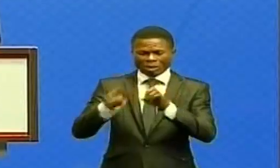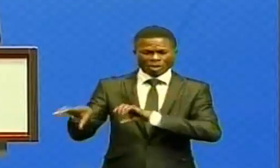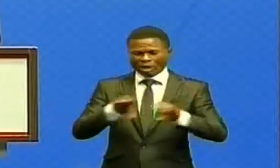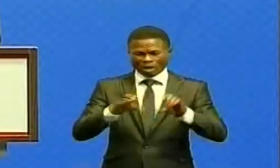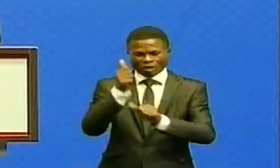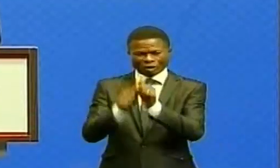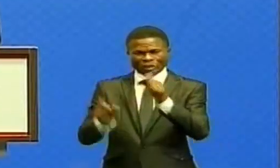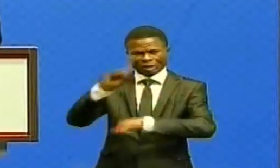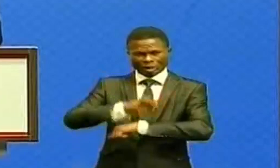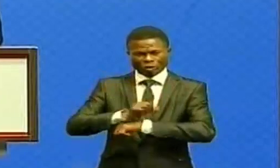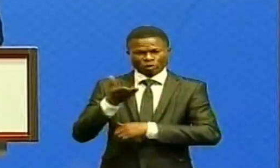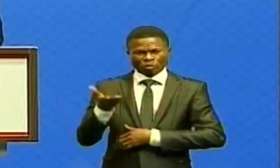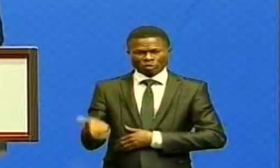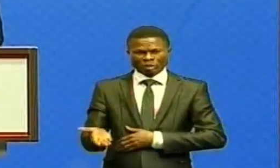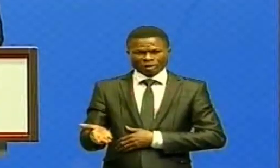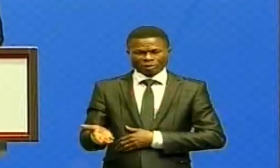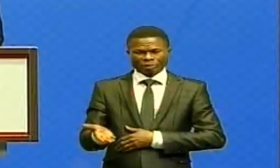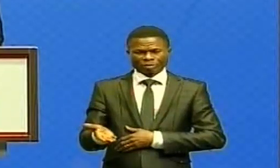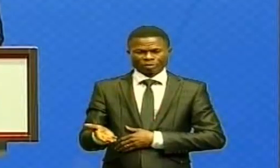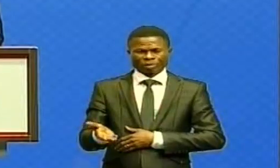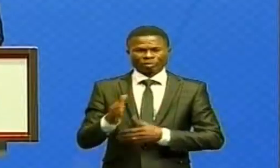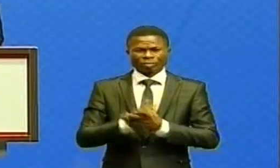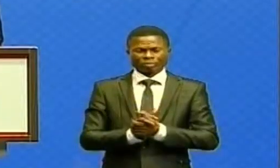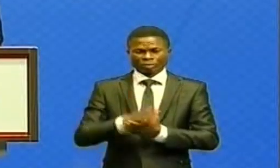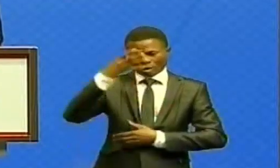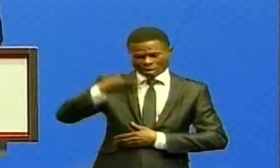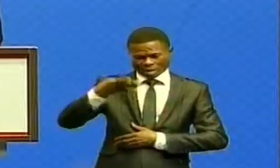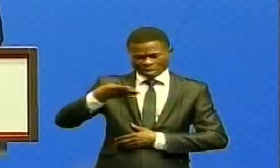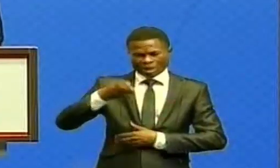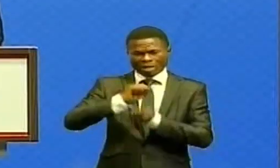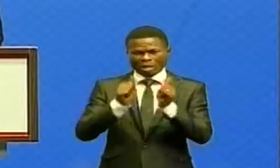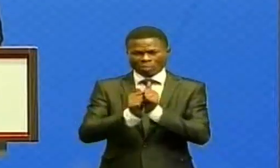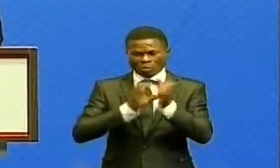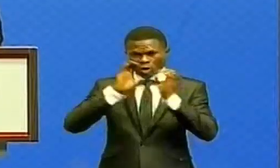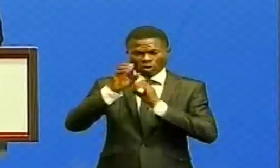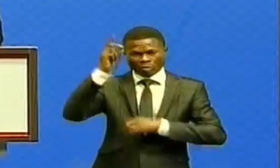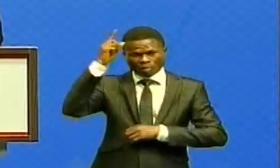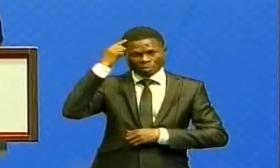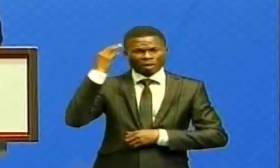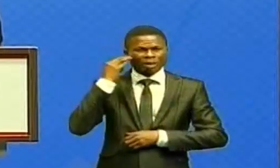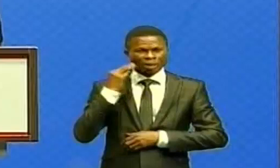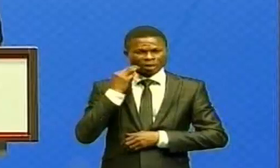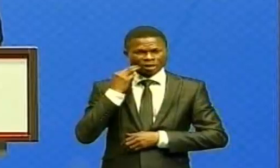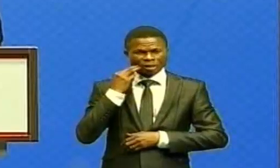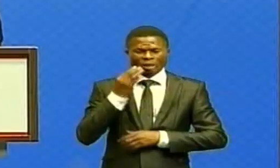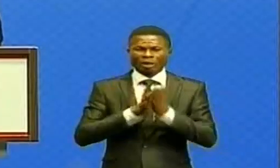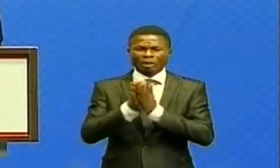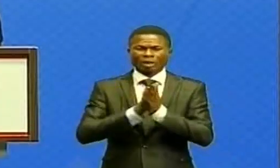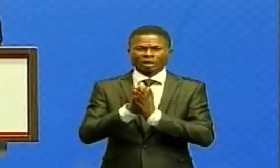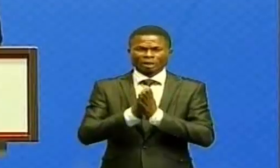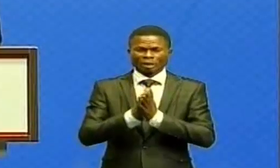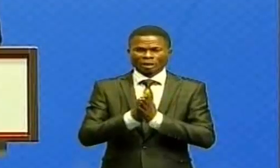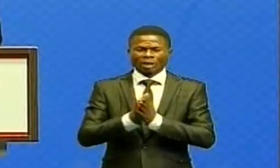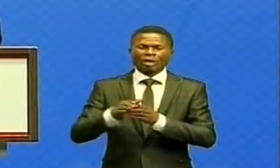activités respectives. Le point 4 de la communication du Premier ministre a porté sur l'inscription de la rumba